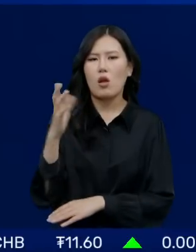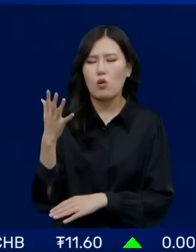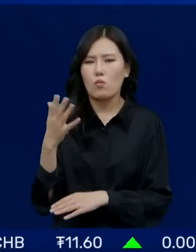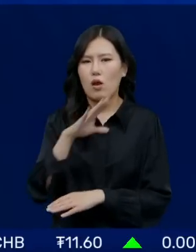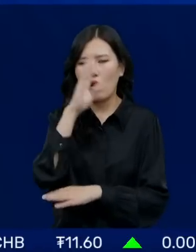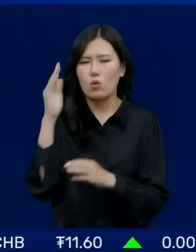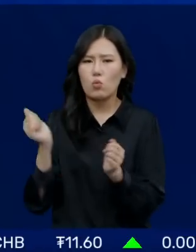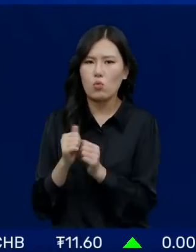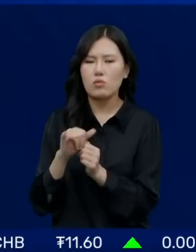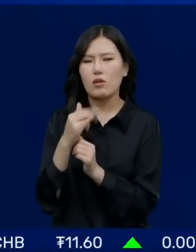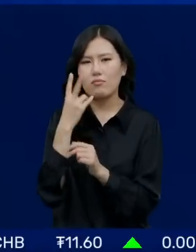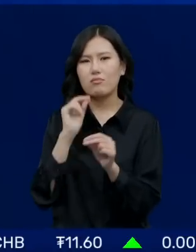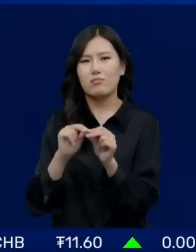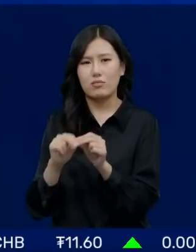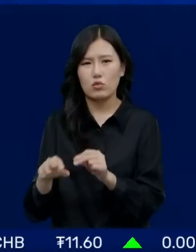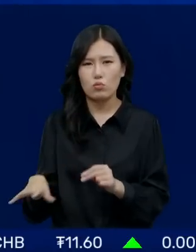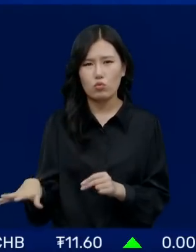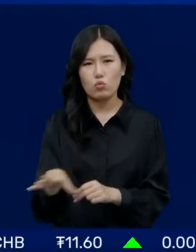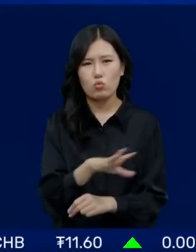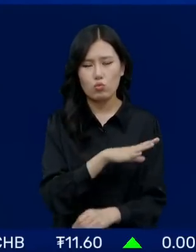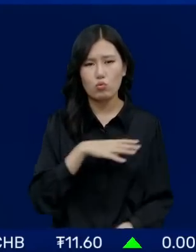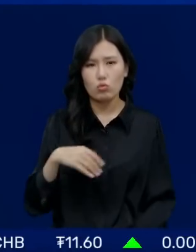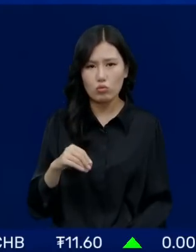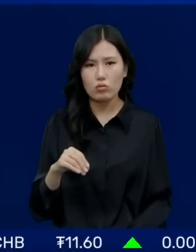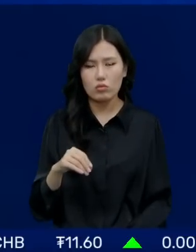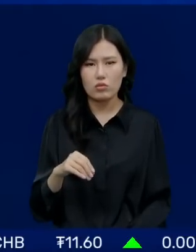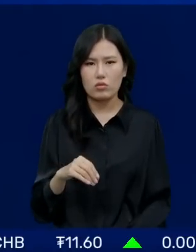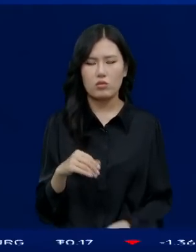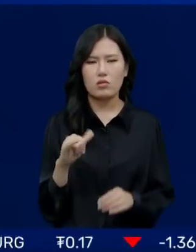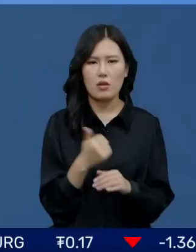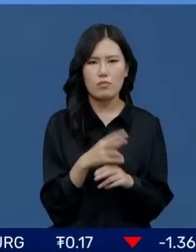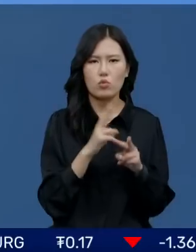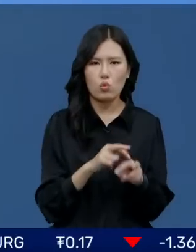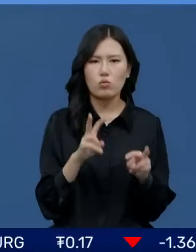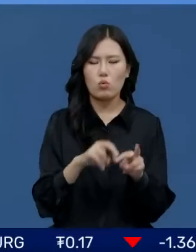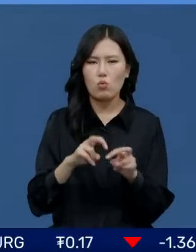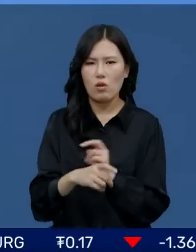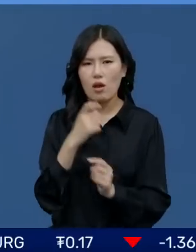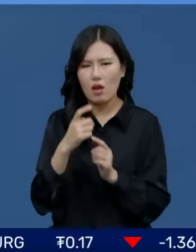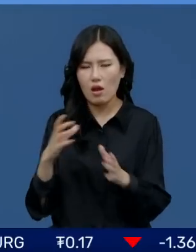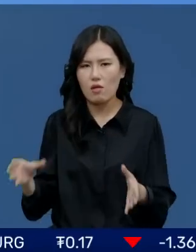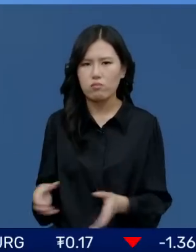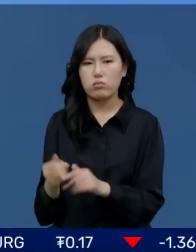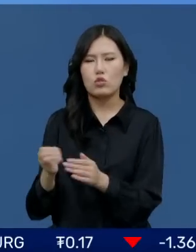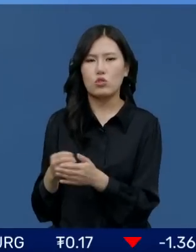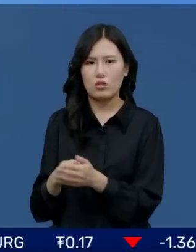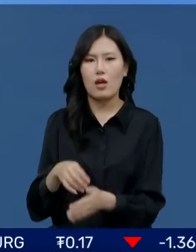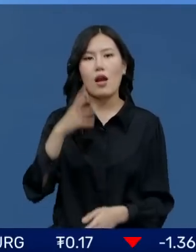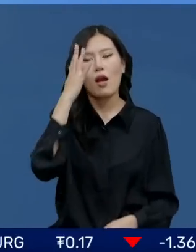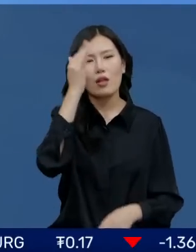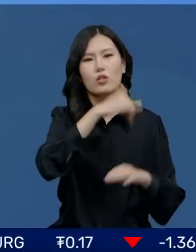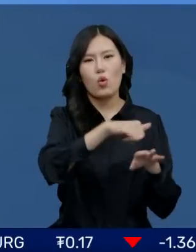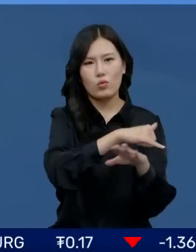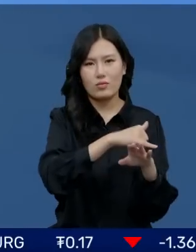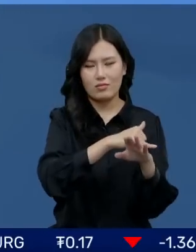гих мэтнгийн бүх талбарууд ирээ бид нар дүр шинжилгээ авч байна. Гадны улс орнуудтай харьцуулахад манай улсын